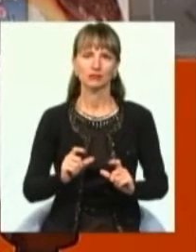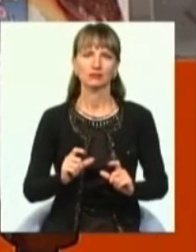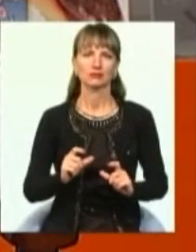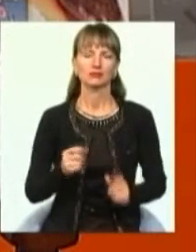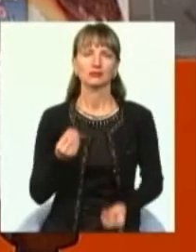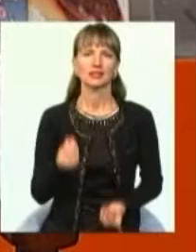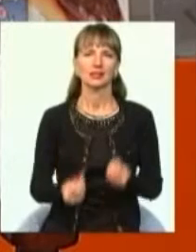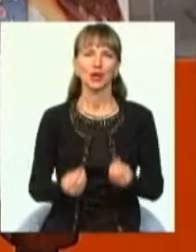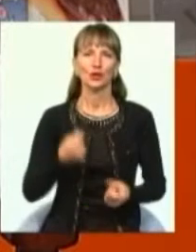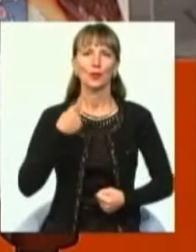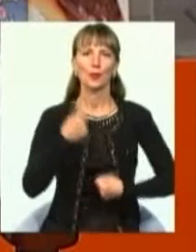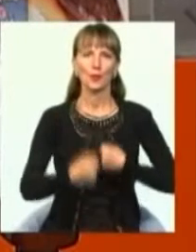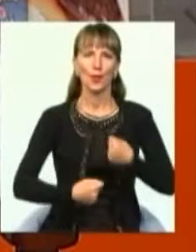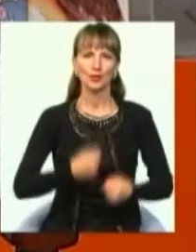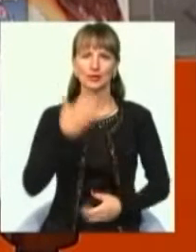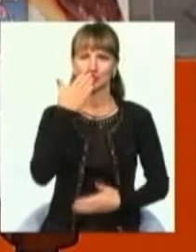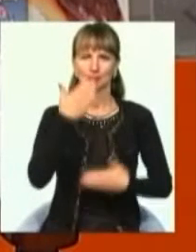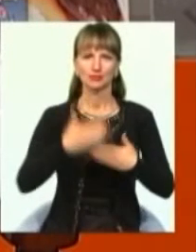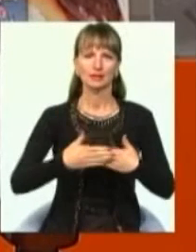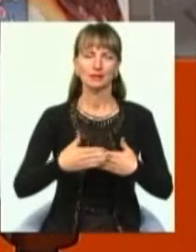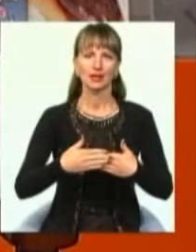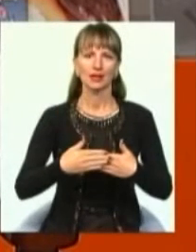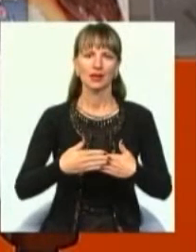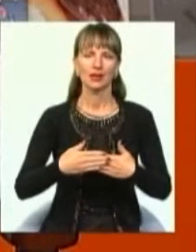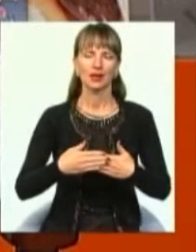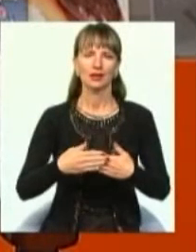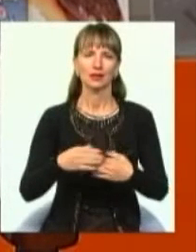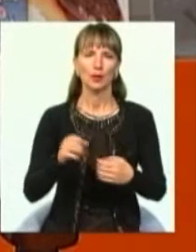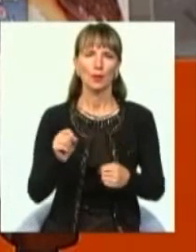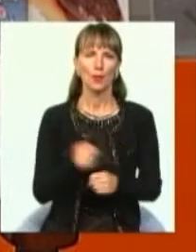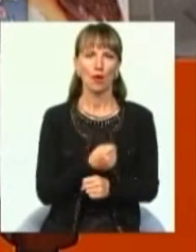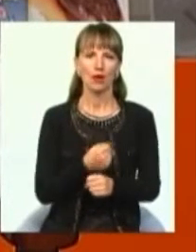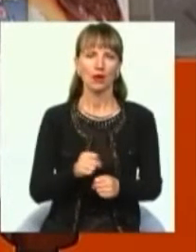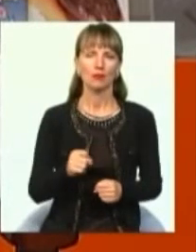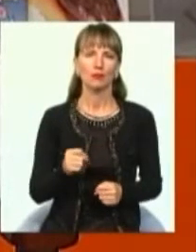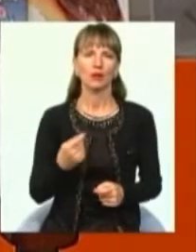шахи боксери перед боями, тому що це вони